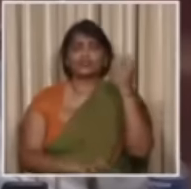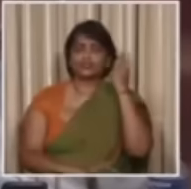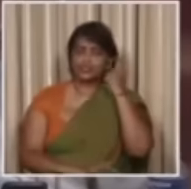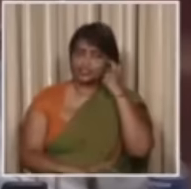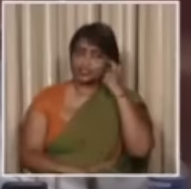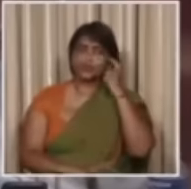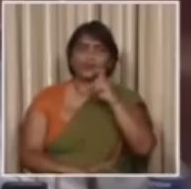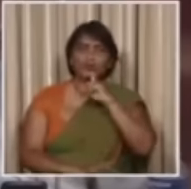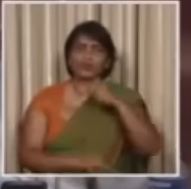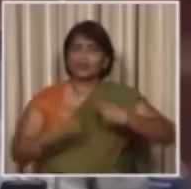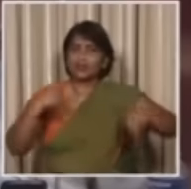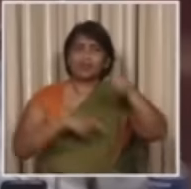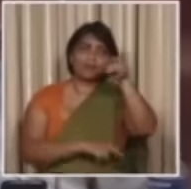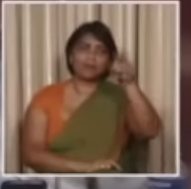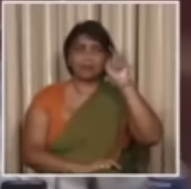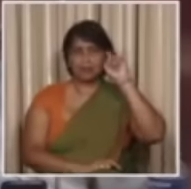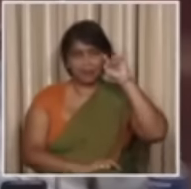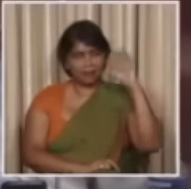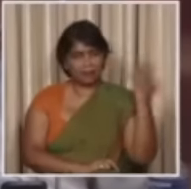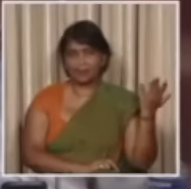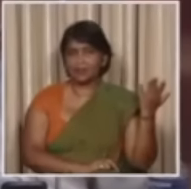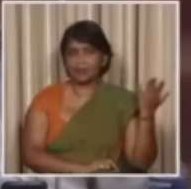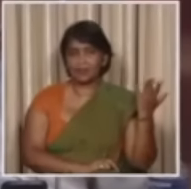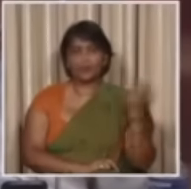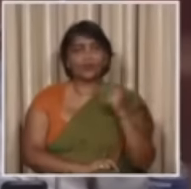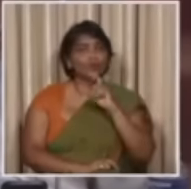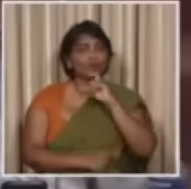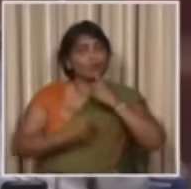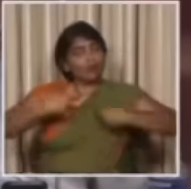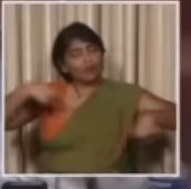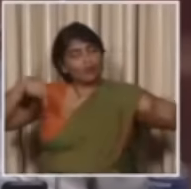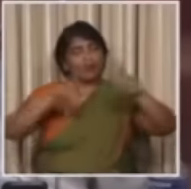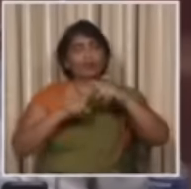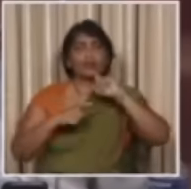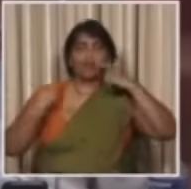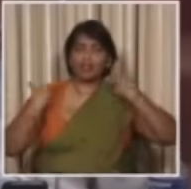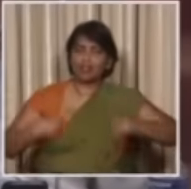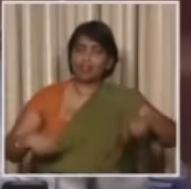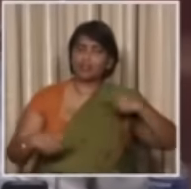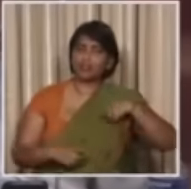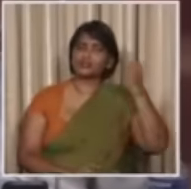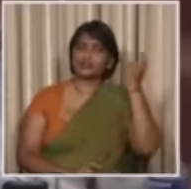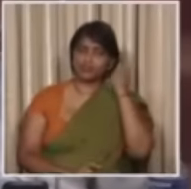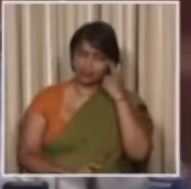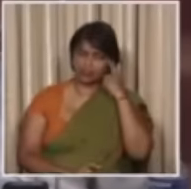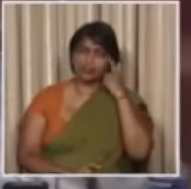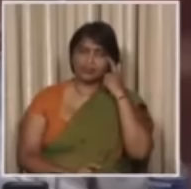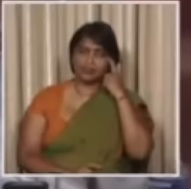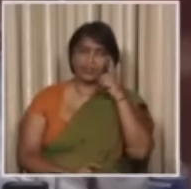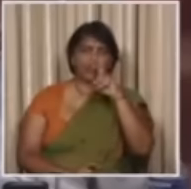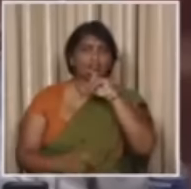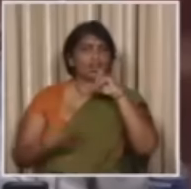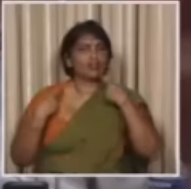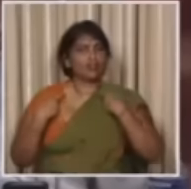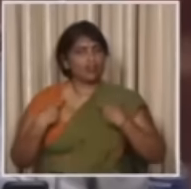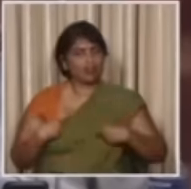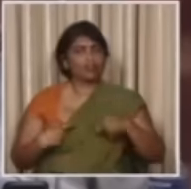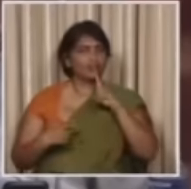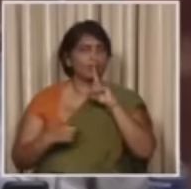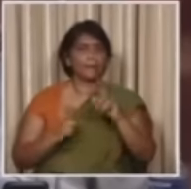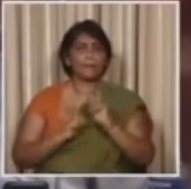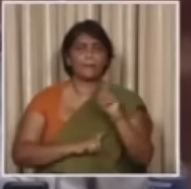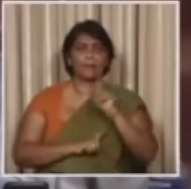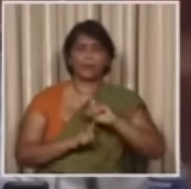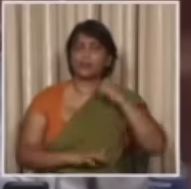අලුත් කඩේම මේකද ඔබතුමා දන්නේ නැහැ. මුළු අලුත් කඩේම ඇත්ත වශයෙන්ම මට එක නීතිඥ මහත්මයෙක් කිව්වා මම පාර්ලිමේන්තුවේ